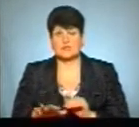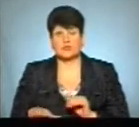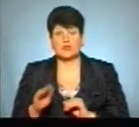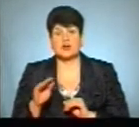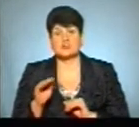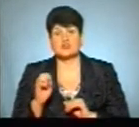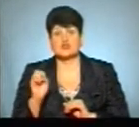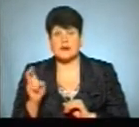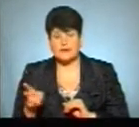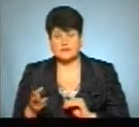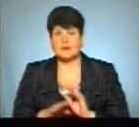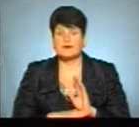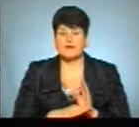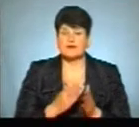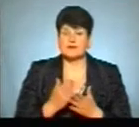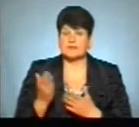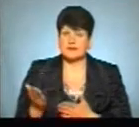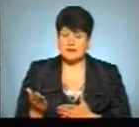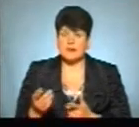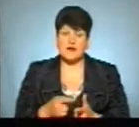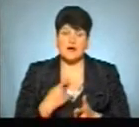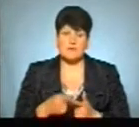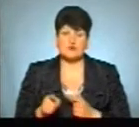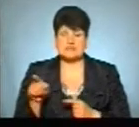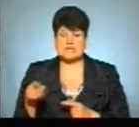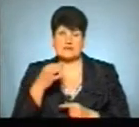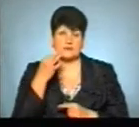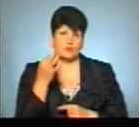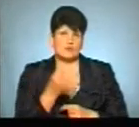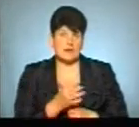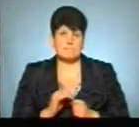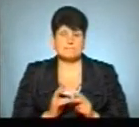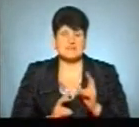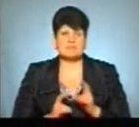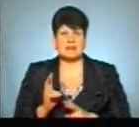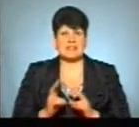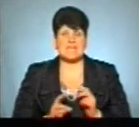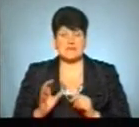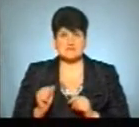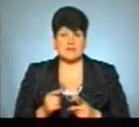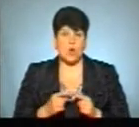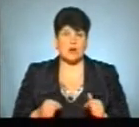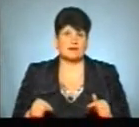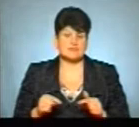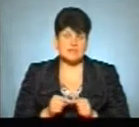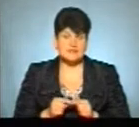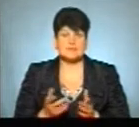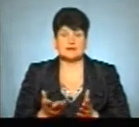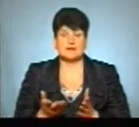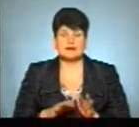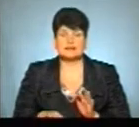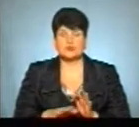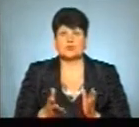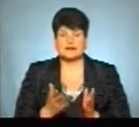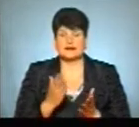де дерева знаходяться, або вони за них відповідають підприємства чи організації, на території яких